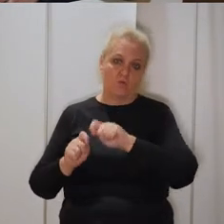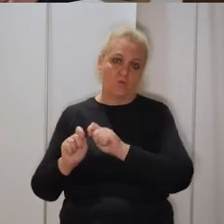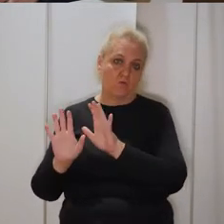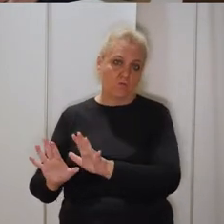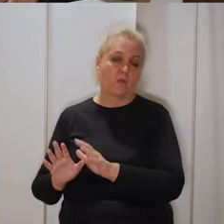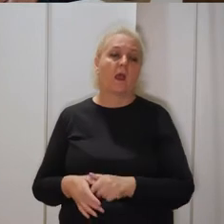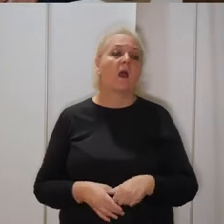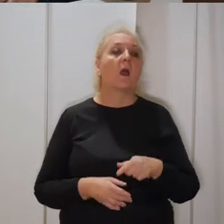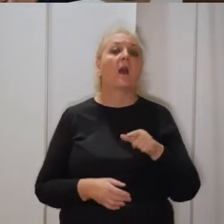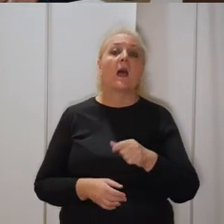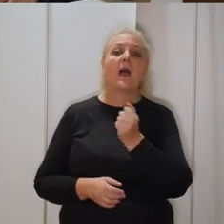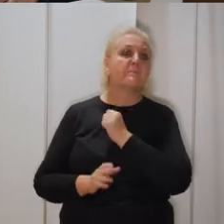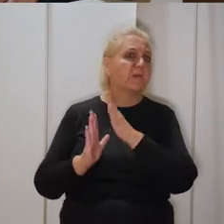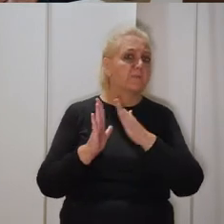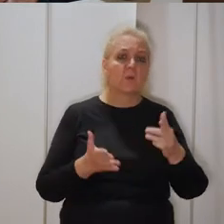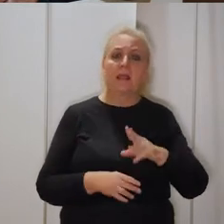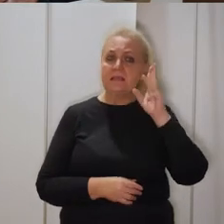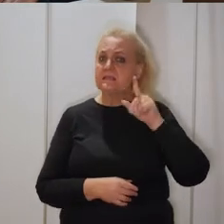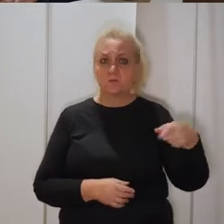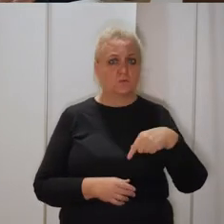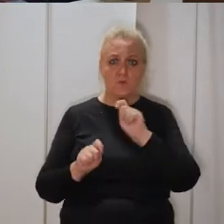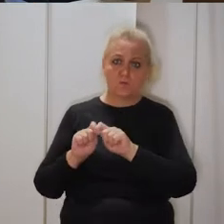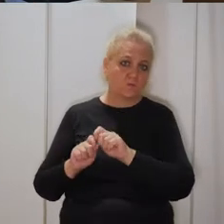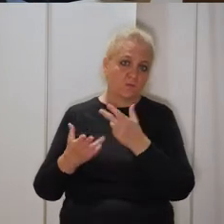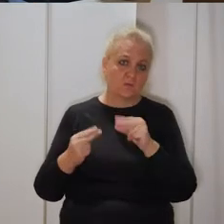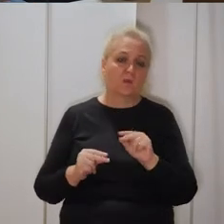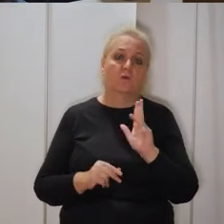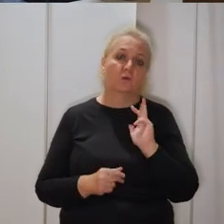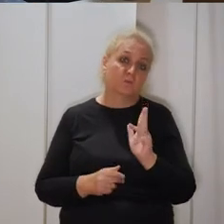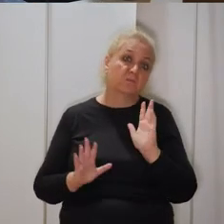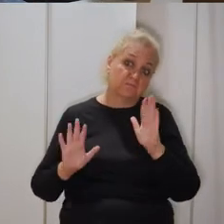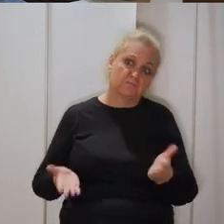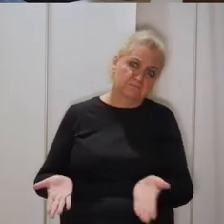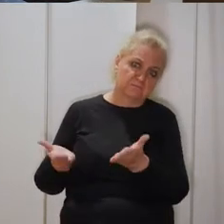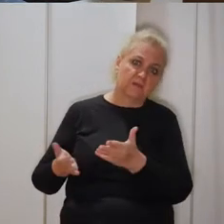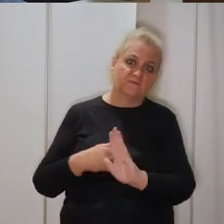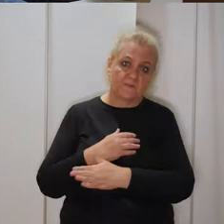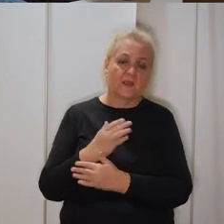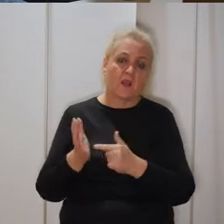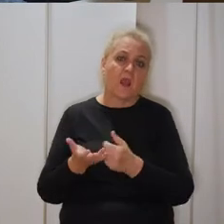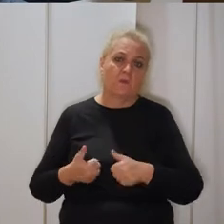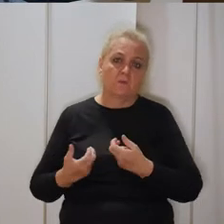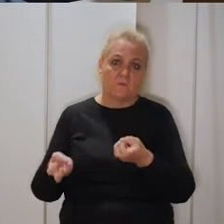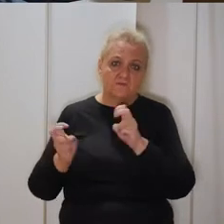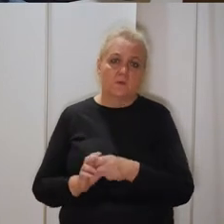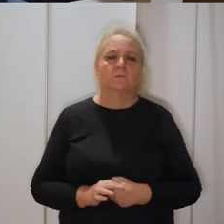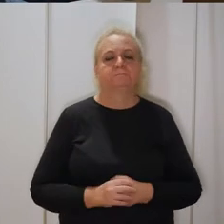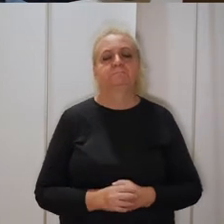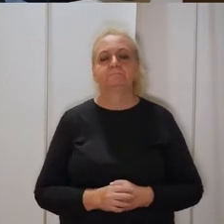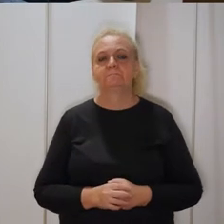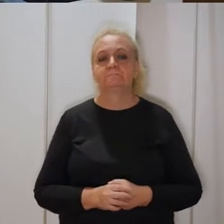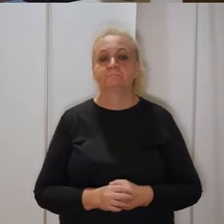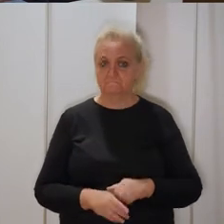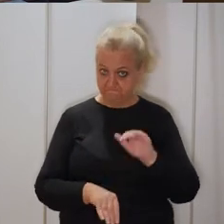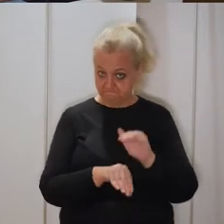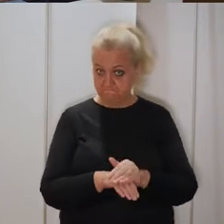a nawet nie przez tą bibliotekę, nawet nie przez tą instytucję, która jakoś tam wspiera to, że one powstają. I